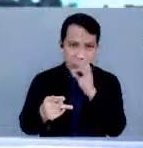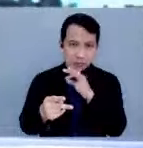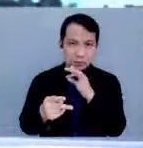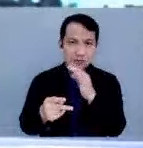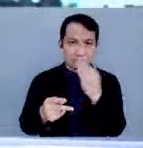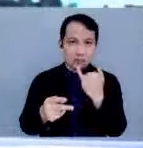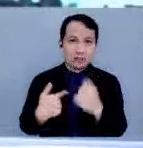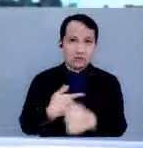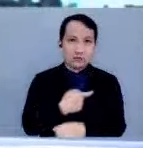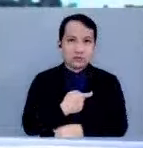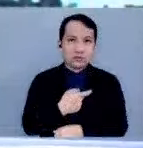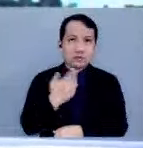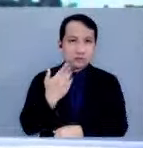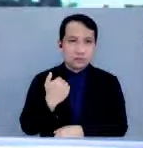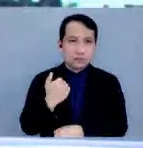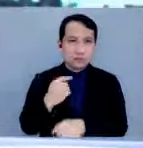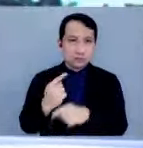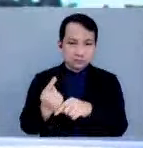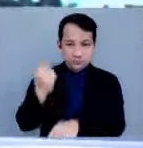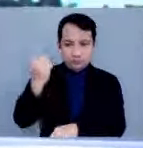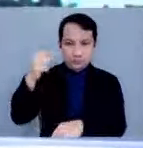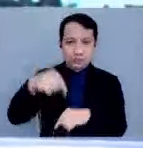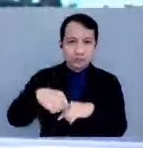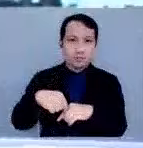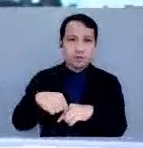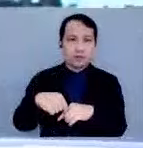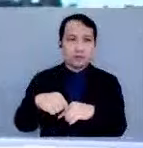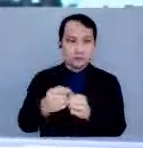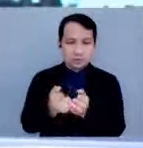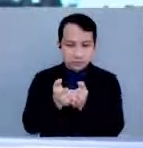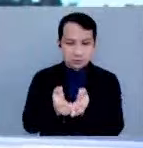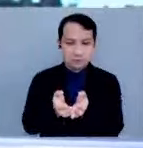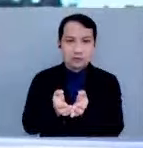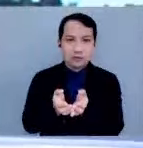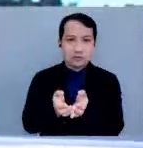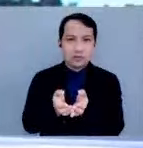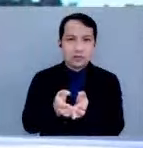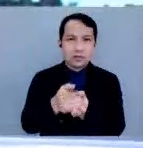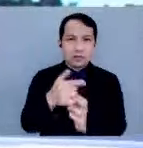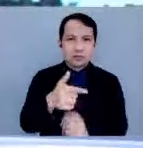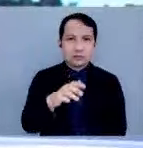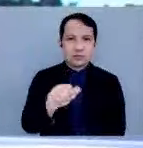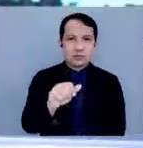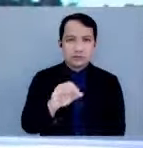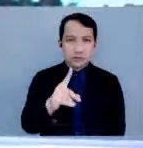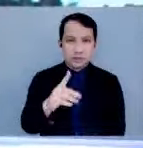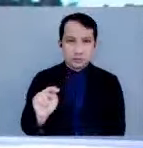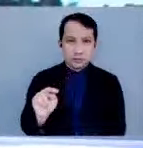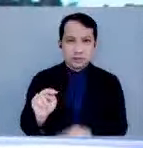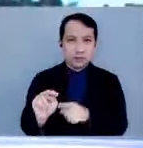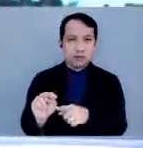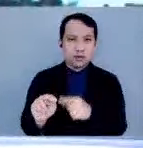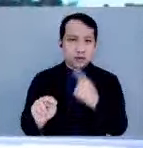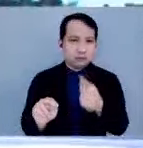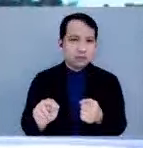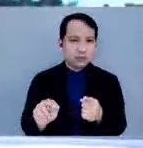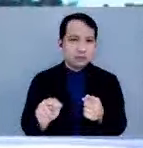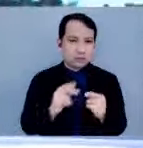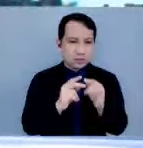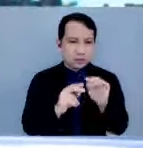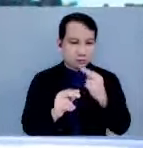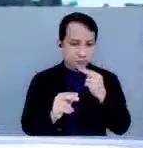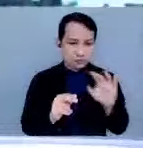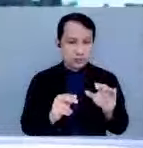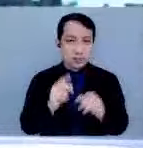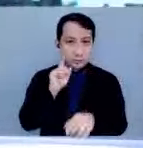nasugatan sa missile attack sa sinasakyang barko sa Gulf of Aden. Eksklusibo namang nakausap ng News 5 ang kapatid ng